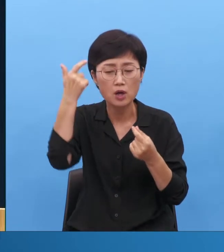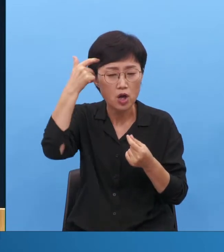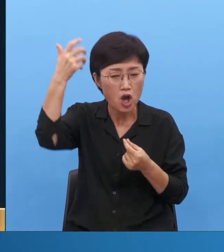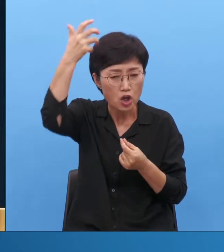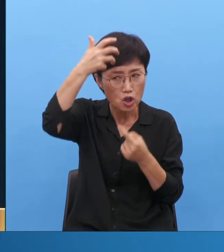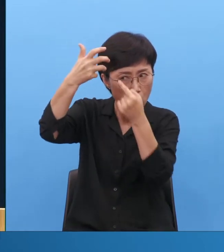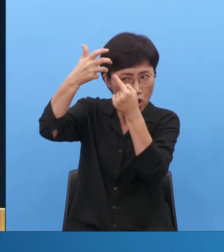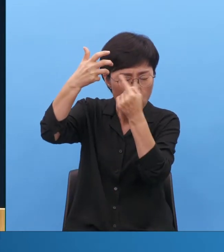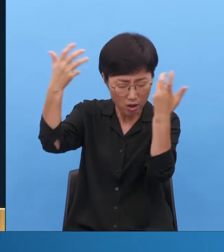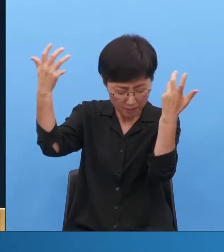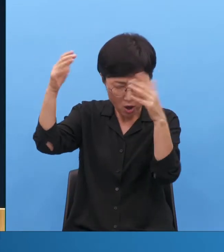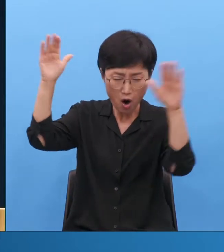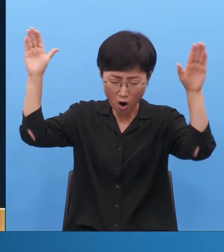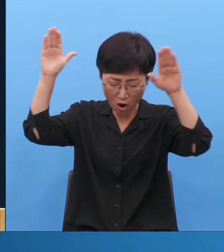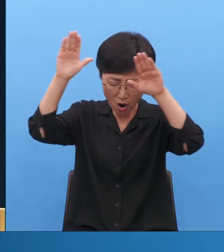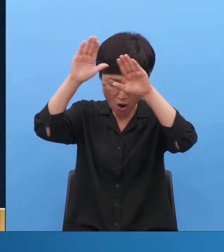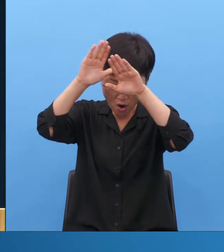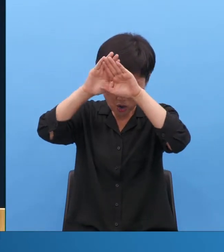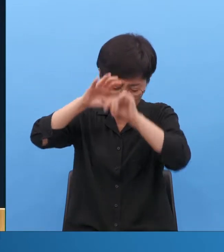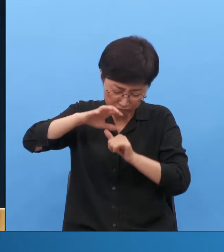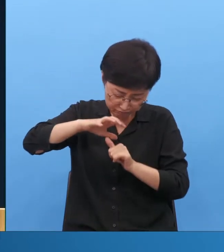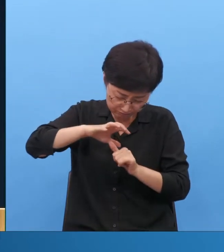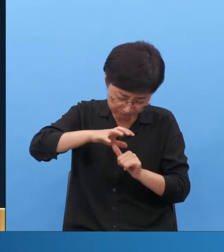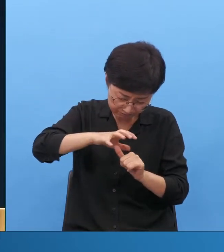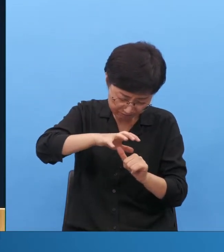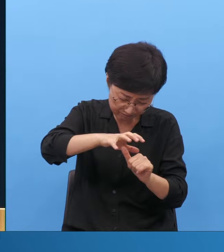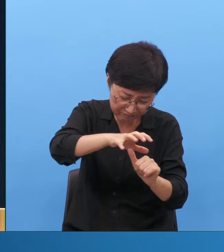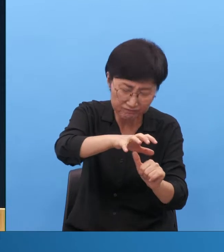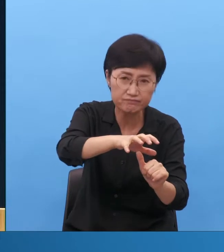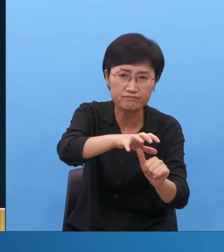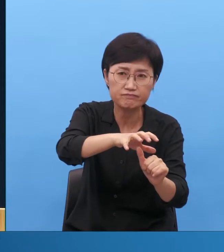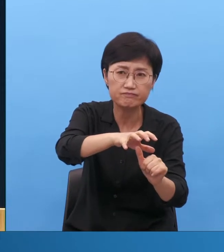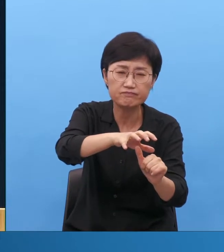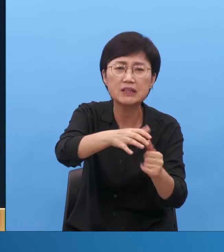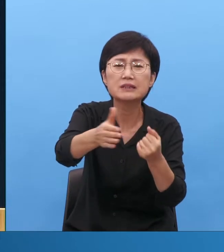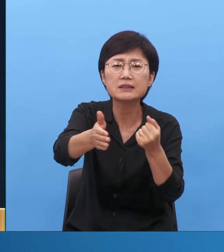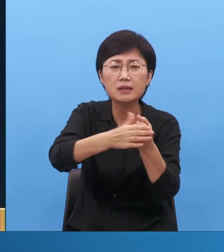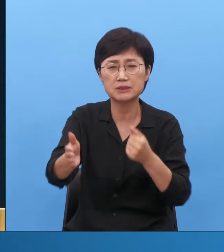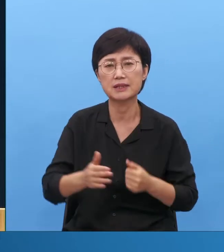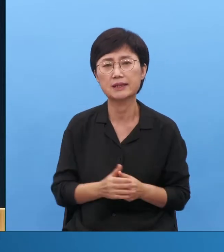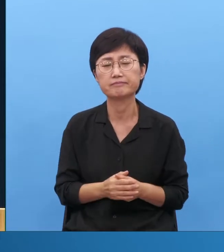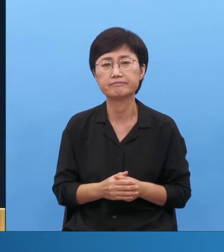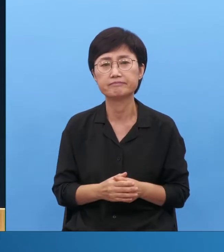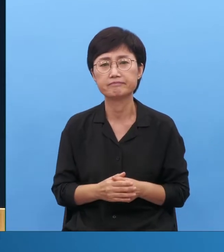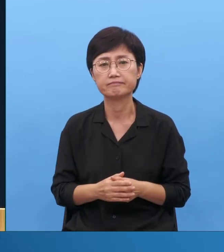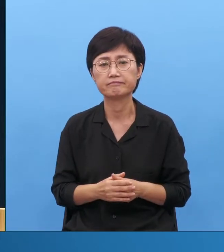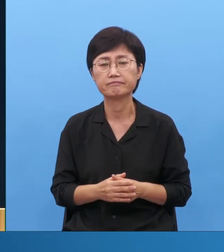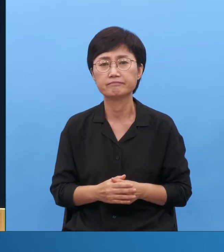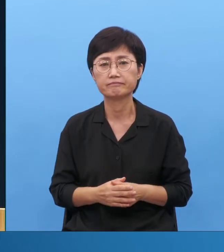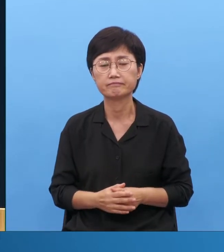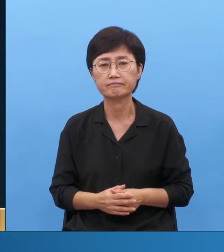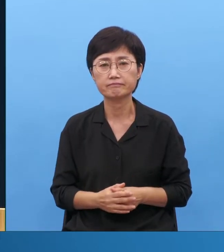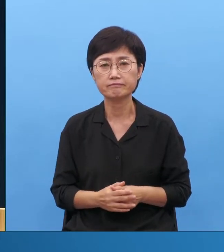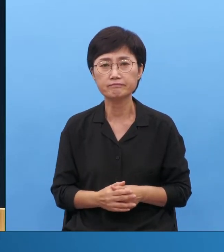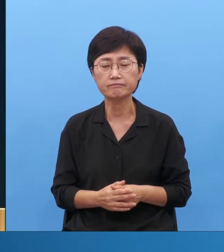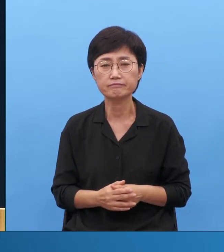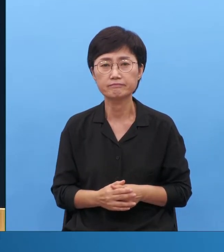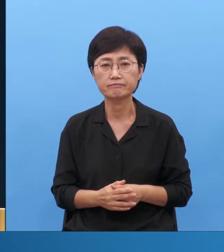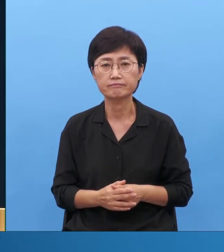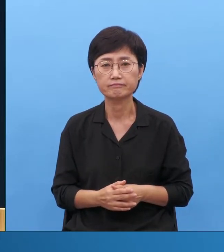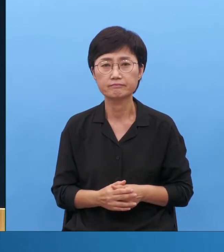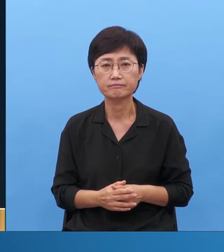없는 거예요. Even physically speaking, if we're covered with darkness, things would not be so easy for us to make our way around. But our souls are consumed